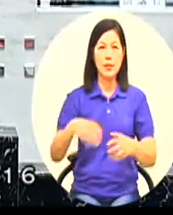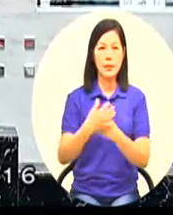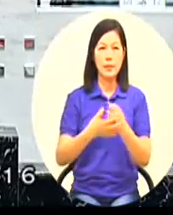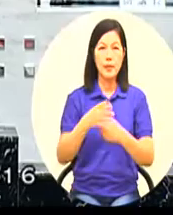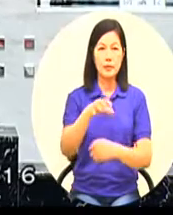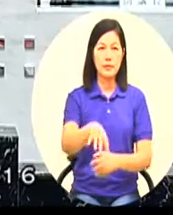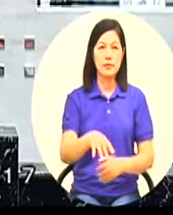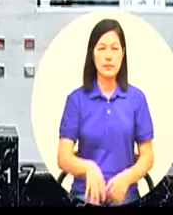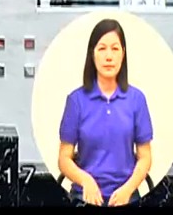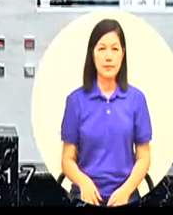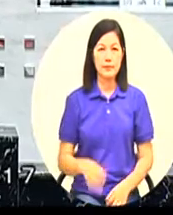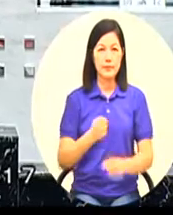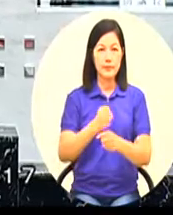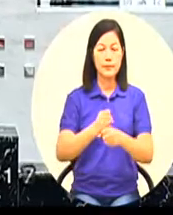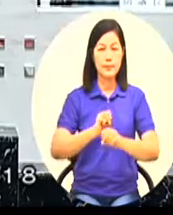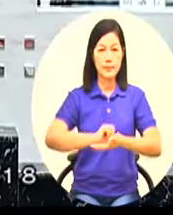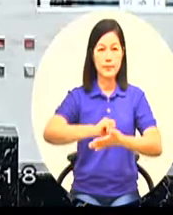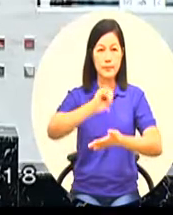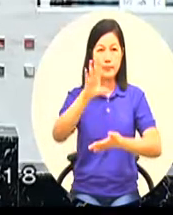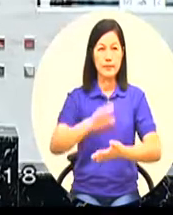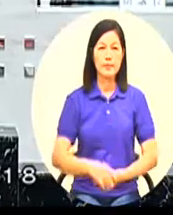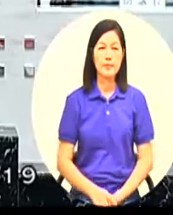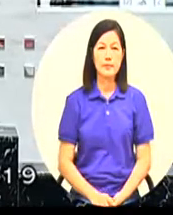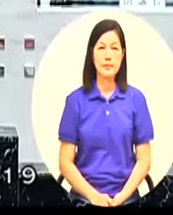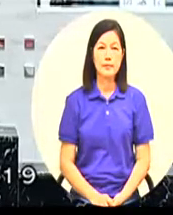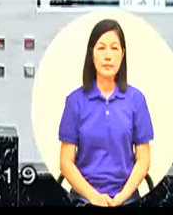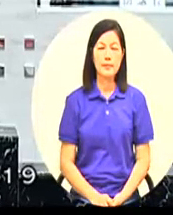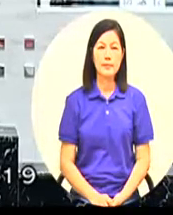做业务报告。